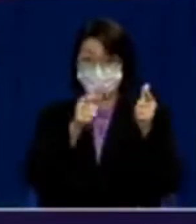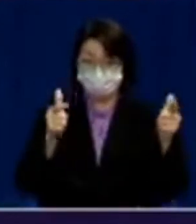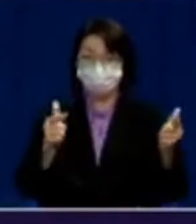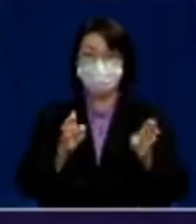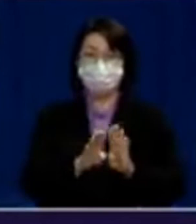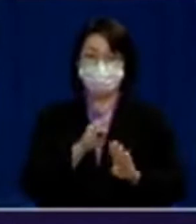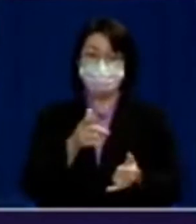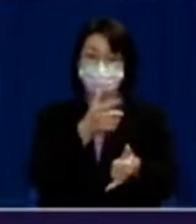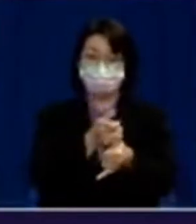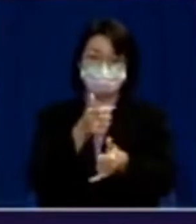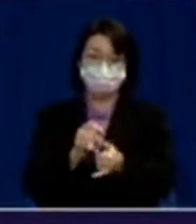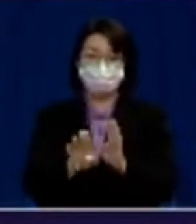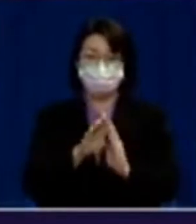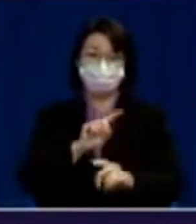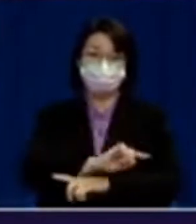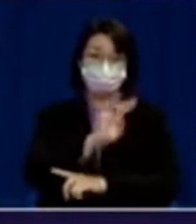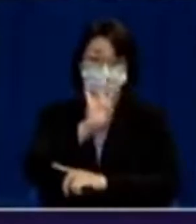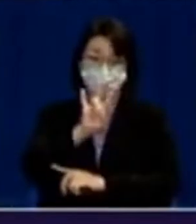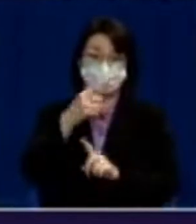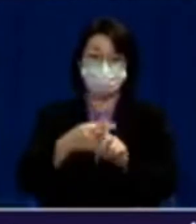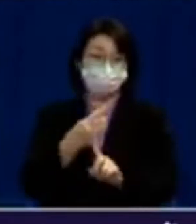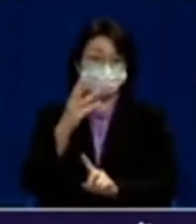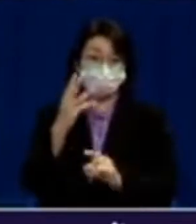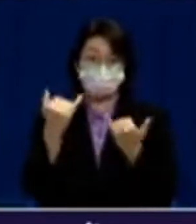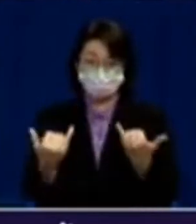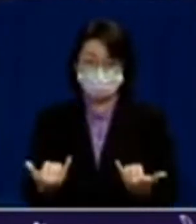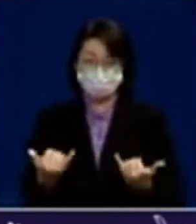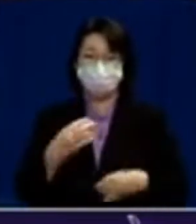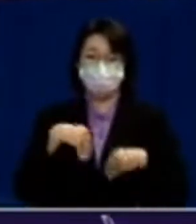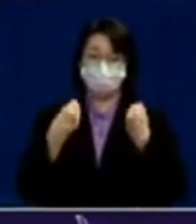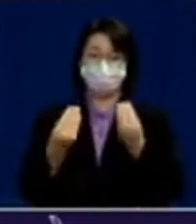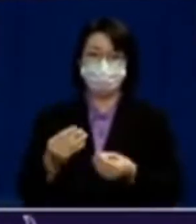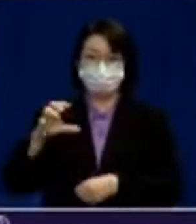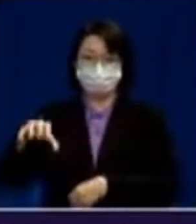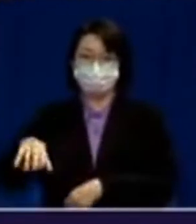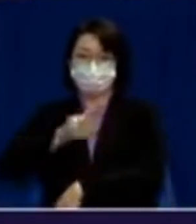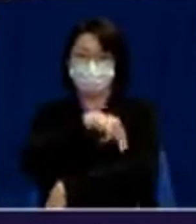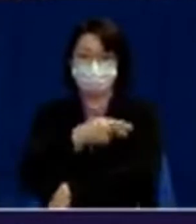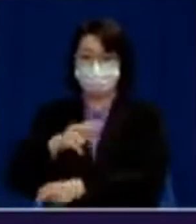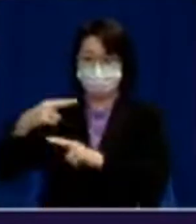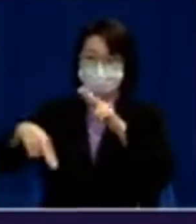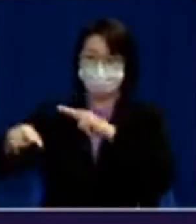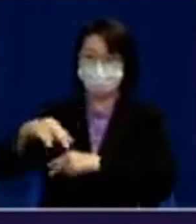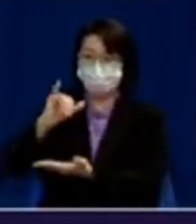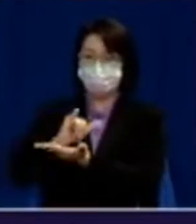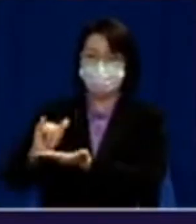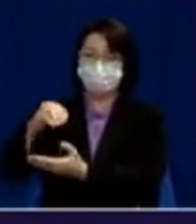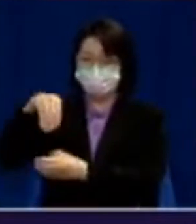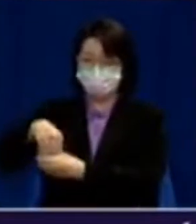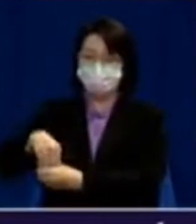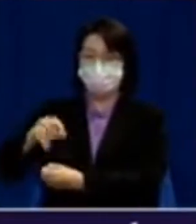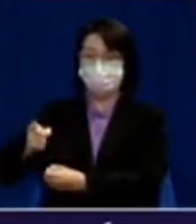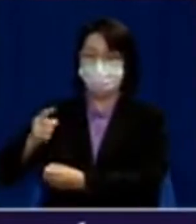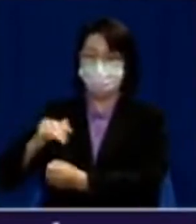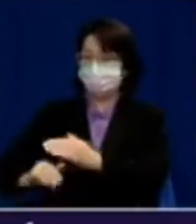ในวันที่ 7มิถุนายนนี้ค่ะเพื่อที่จะให้โรงพยาบาลพุทธชินราชนั้นมีประสิทธิภาพในการดูแลผู้ป่วยที่มาใช้บริการ